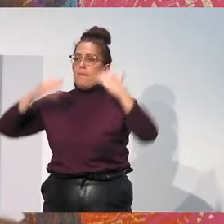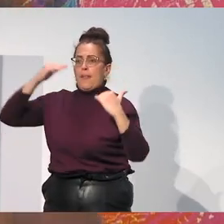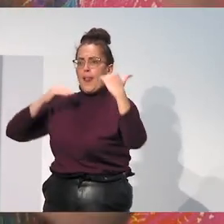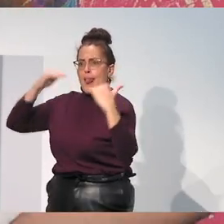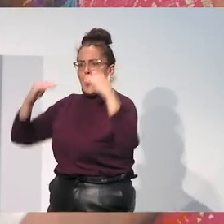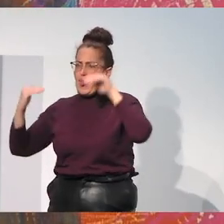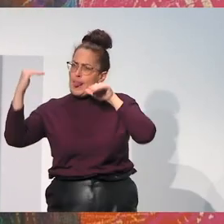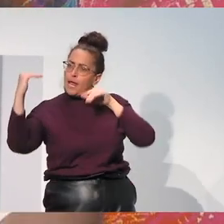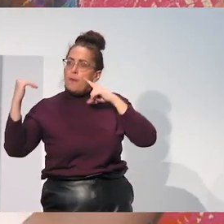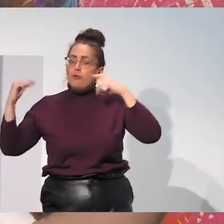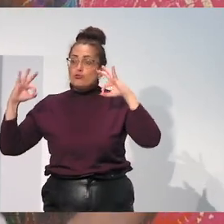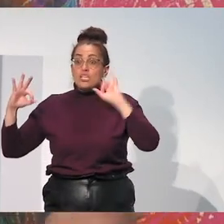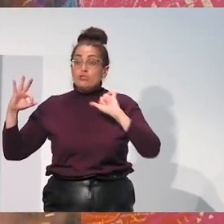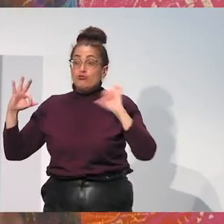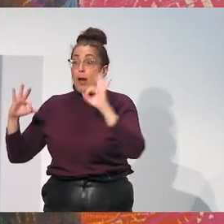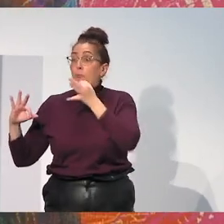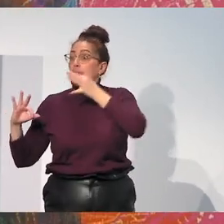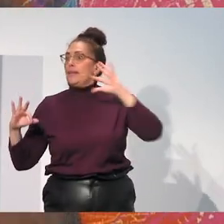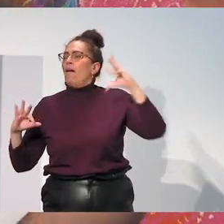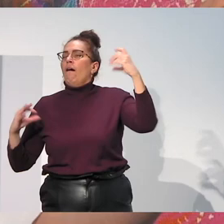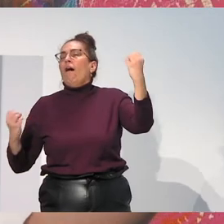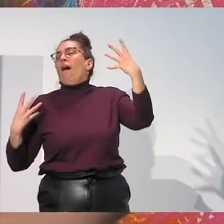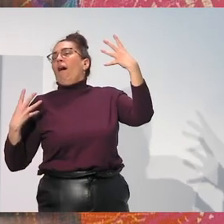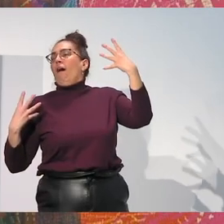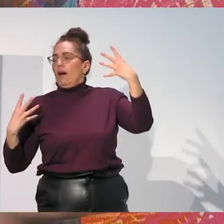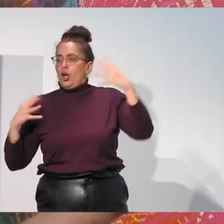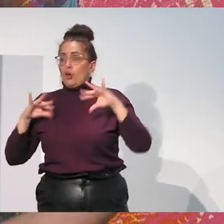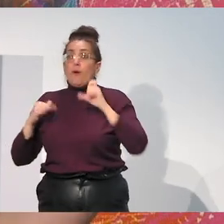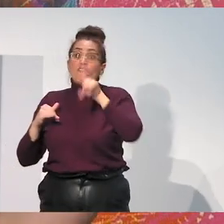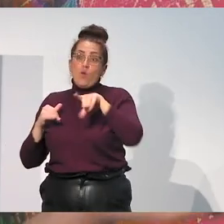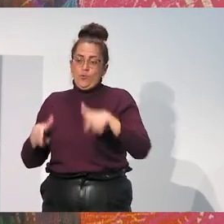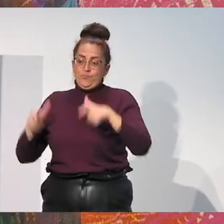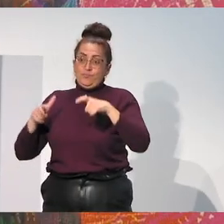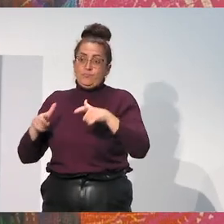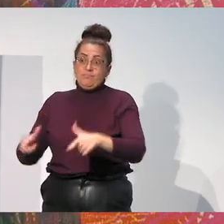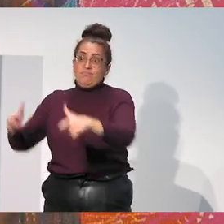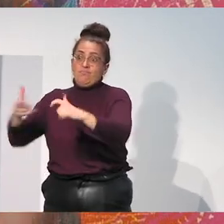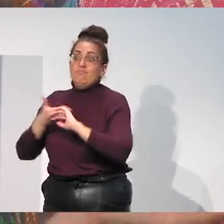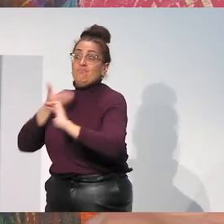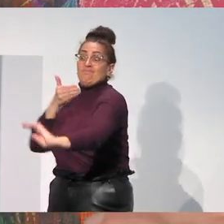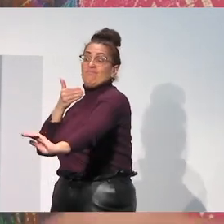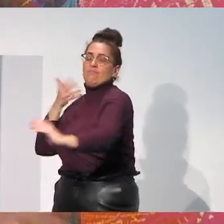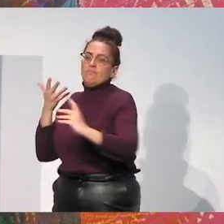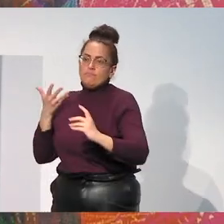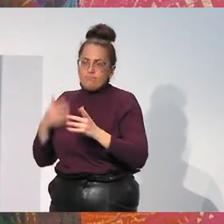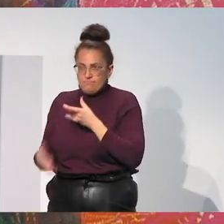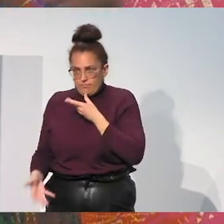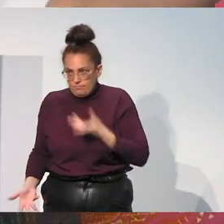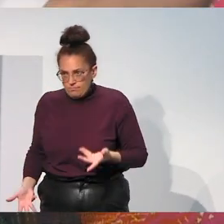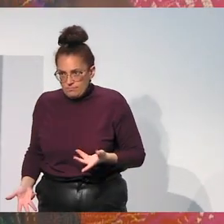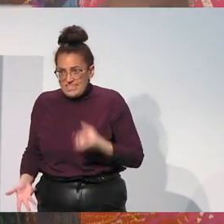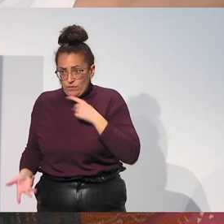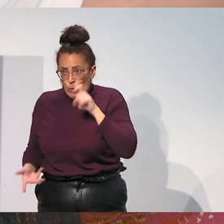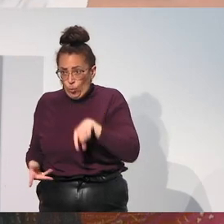que l'espace entre les bâtiments est tel que, en fait, ce sont des villes qui restent des vœux pieux parce que ça ferait des villes